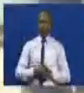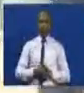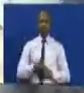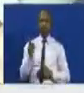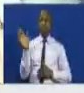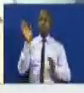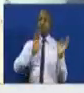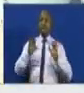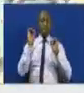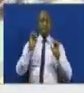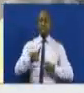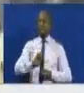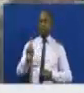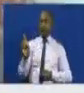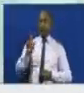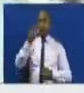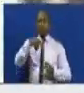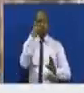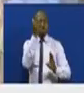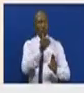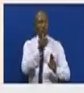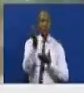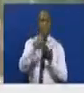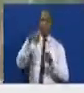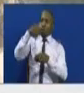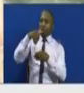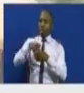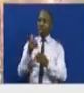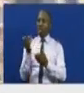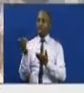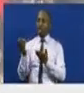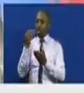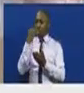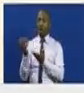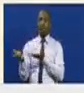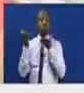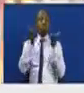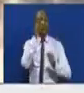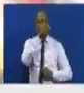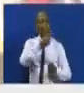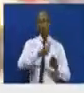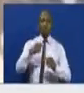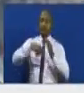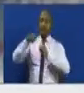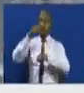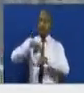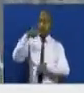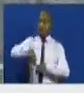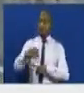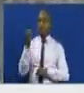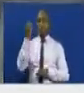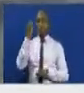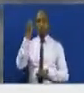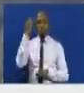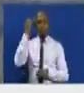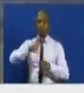mpya, ni jambo lililozoeleka kwa baadhi ya wateja kupelekewa chakula mahali walipo. Katika nyakati hizi za ugonjwa wa corona, kilio cha